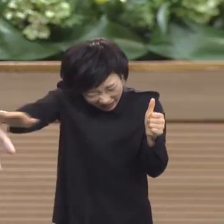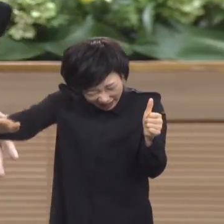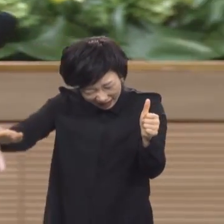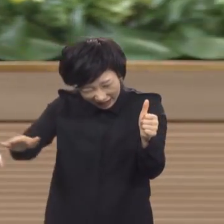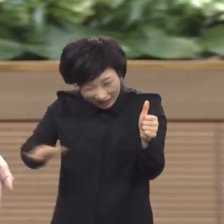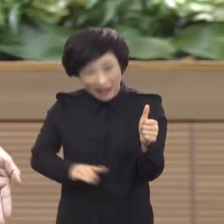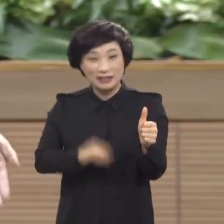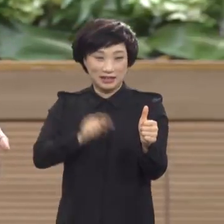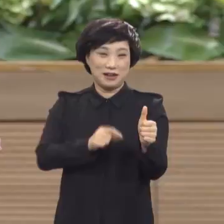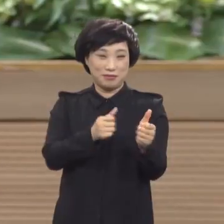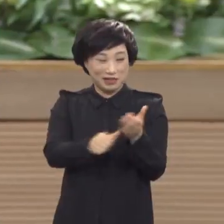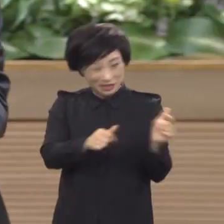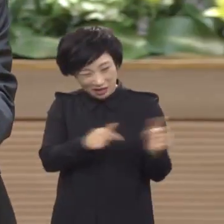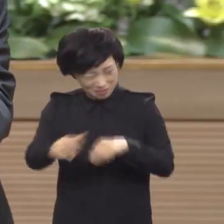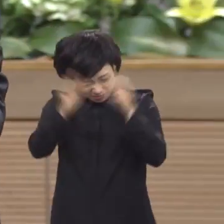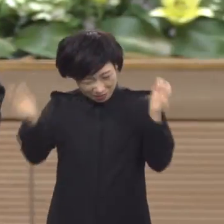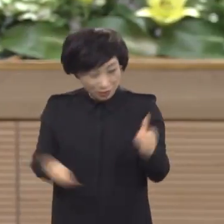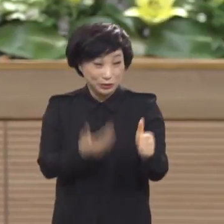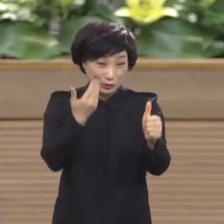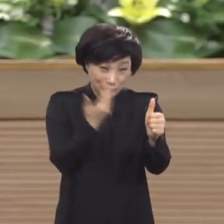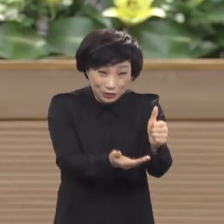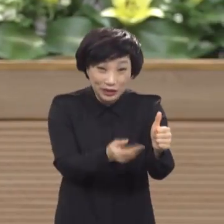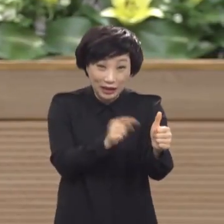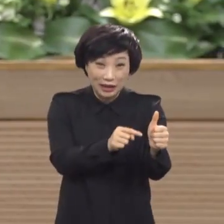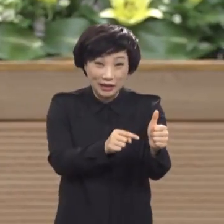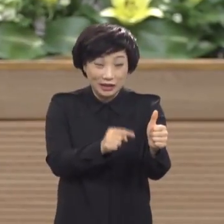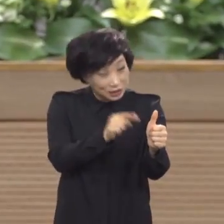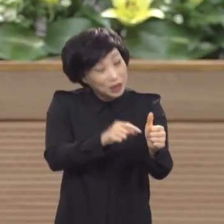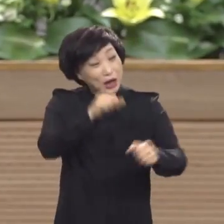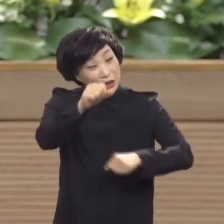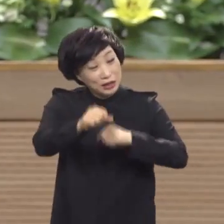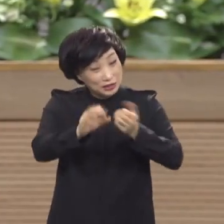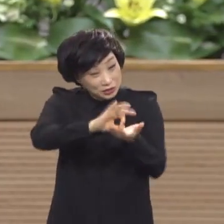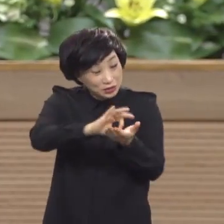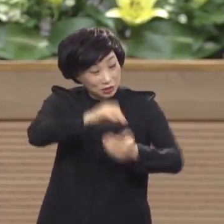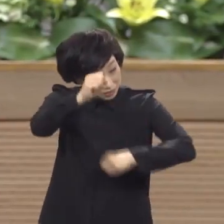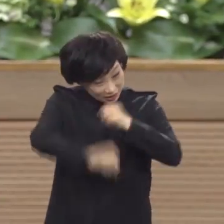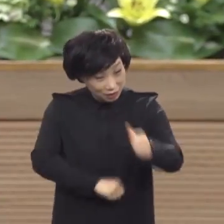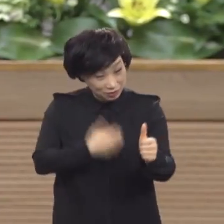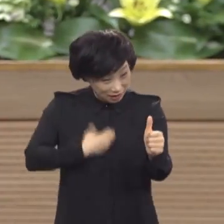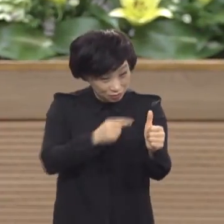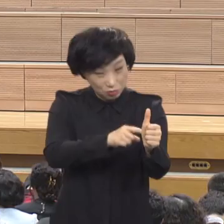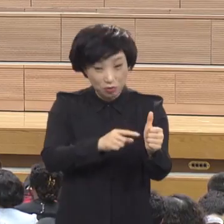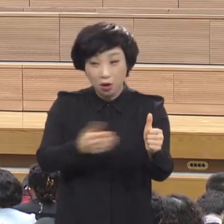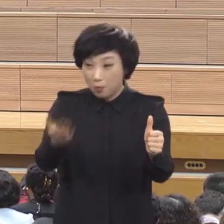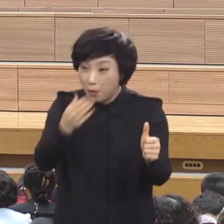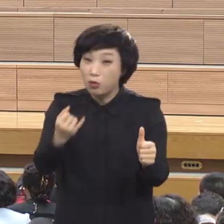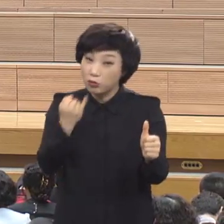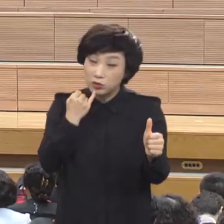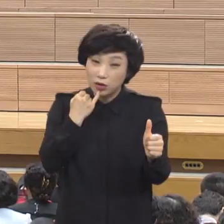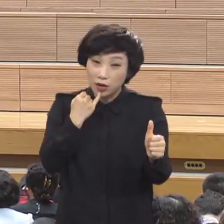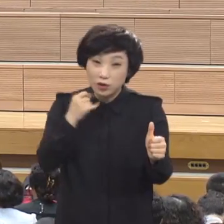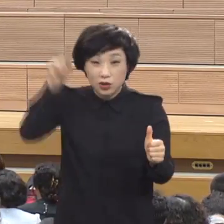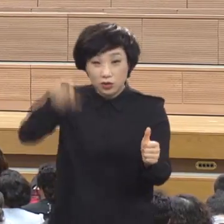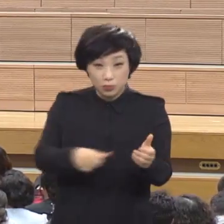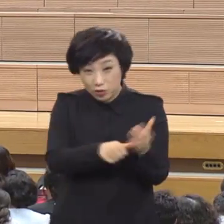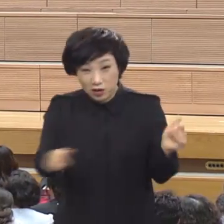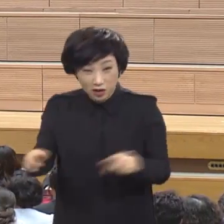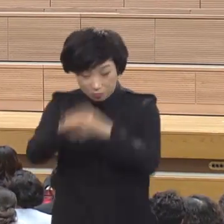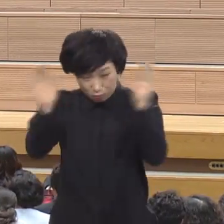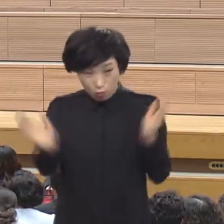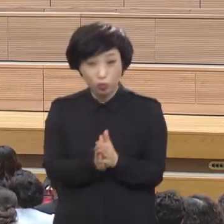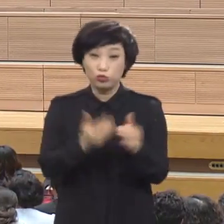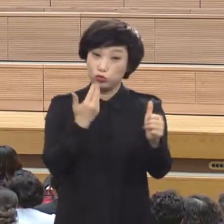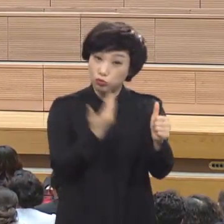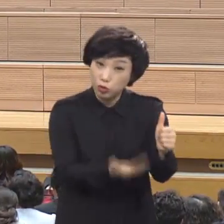모든 만물은 네 거야. 네 임의로 먹을 수 있어. 천지 만물을 다